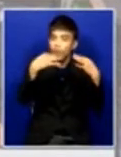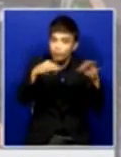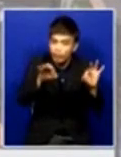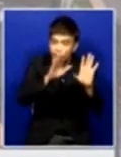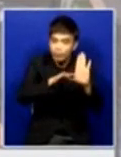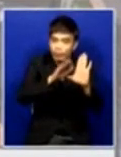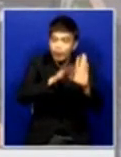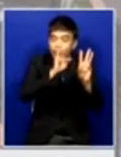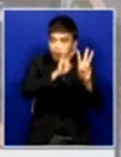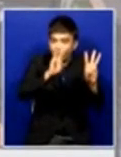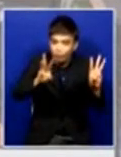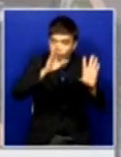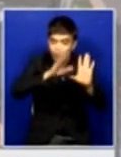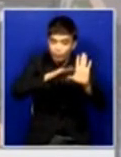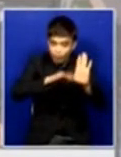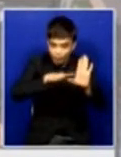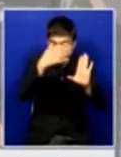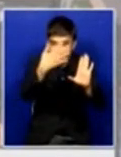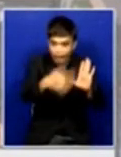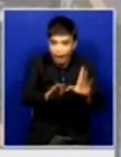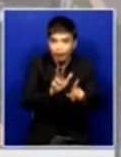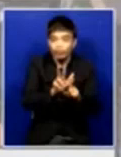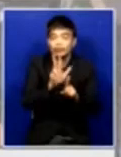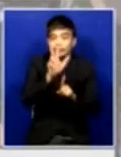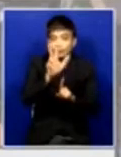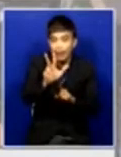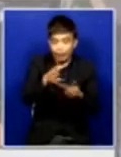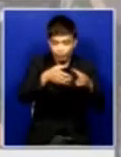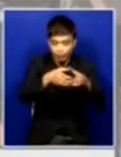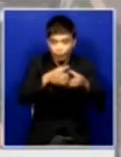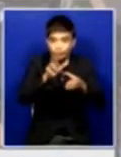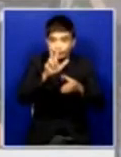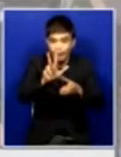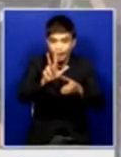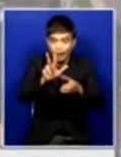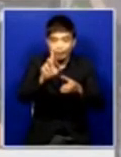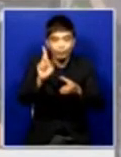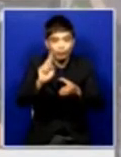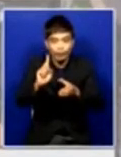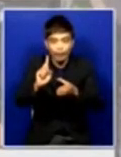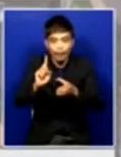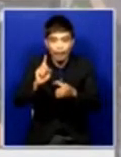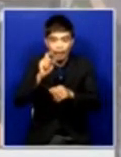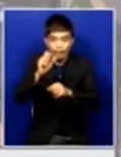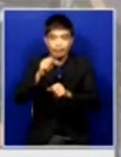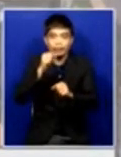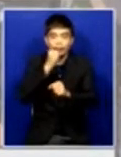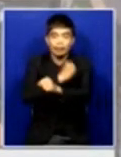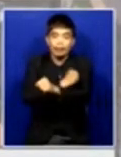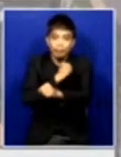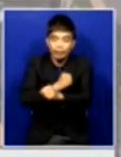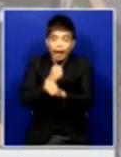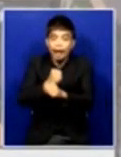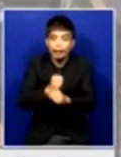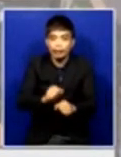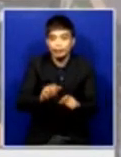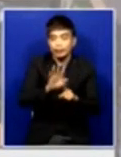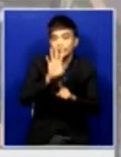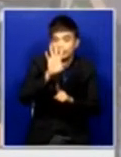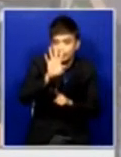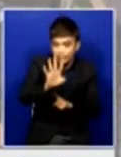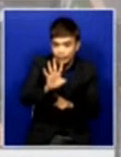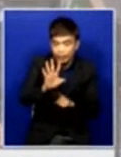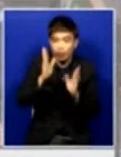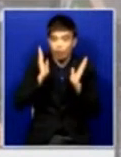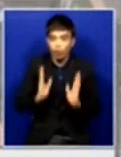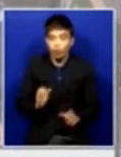ผ่านเว็บไซต์เราไม่ทิ้งกันกลุ่มที่3นะครับก็คือกลุ่มผู้ใช้แรงงานในระบบและกลุ่มที่4ก็คือเจ้าหน้าที่ในหน่วยงาน